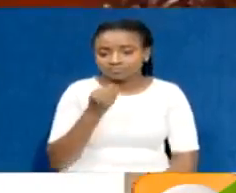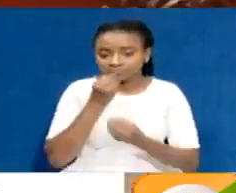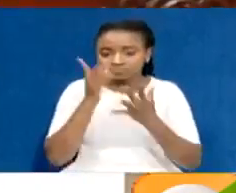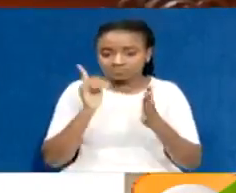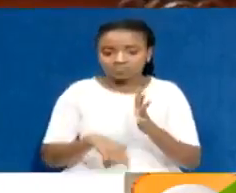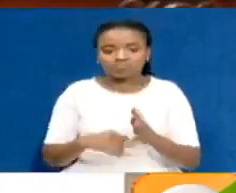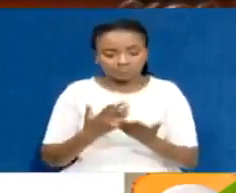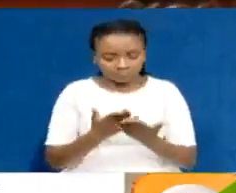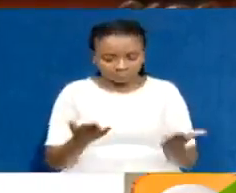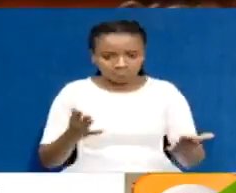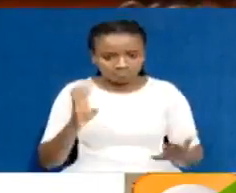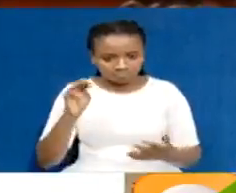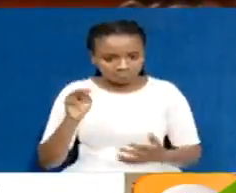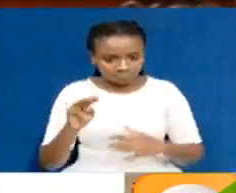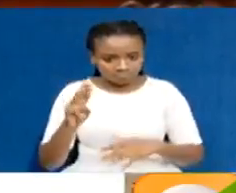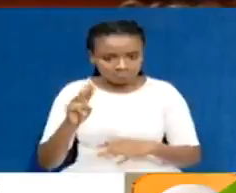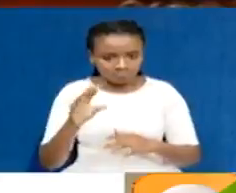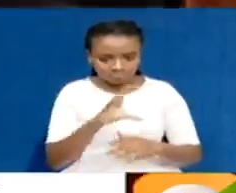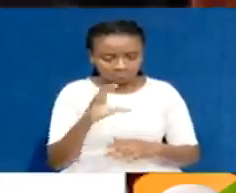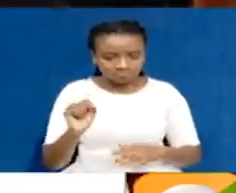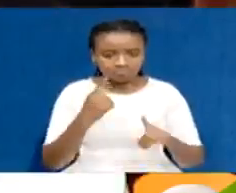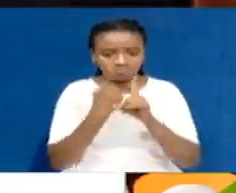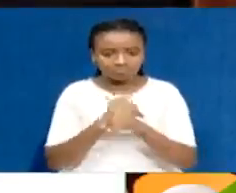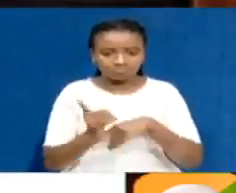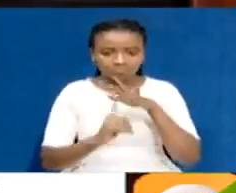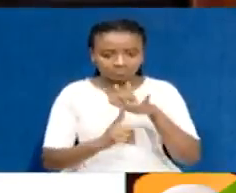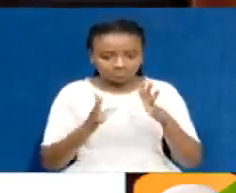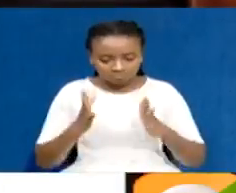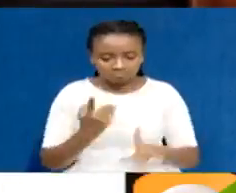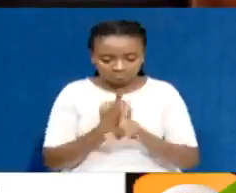wao kuhakikisha kuwa makubaliano kati ya Kenya na Malawi